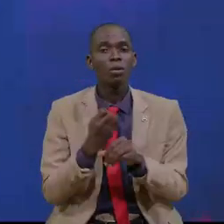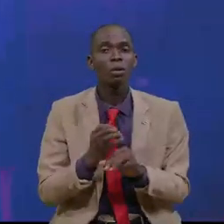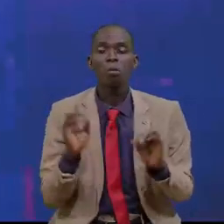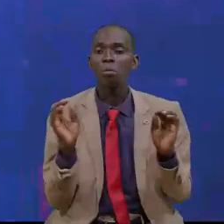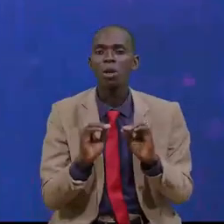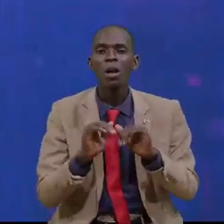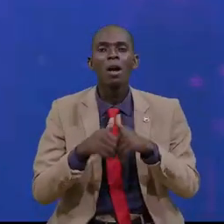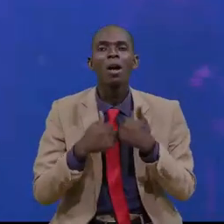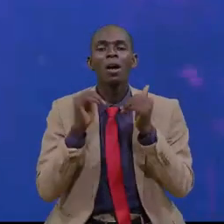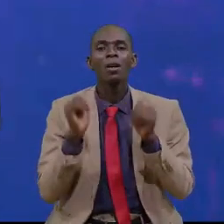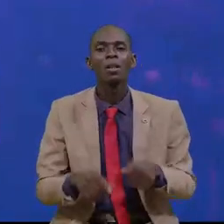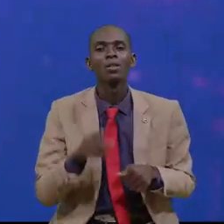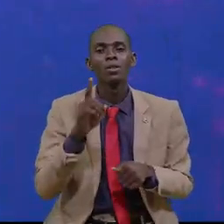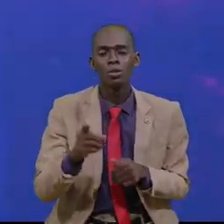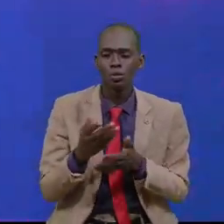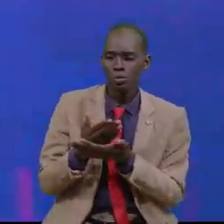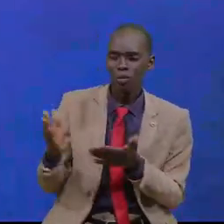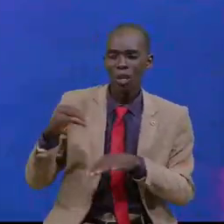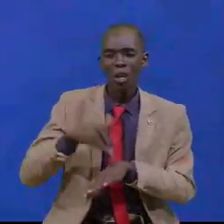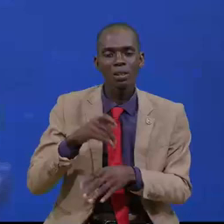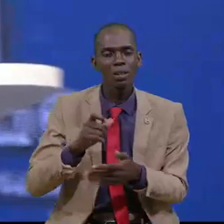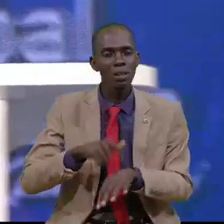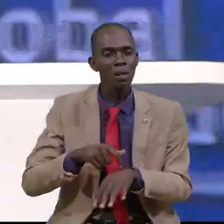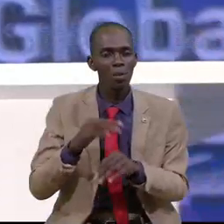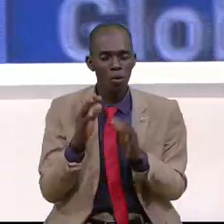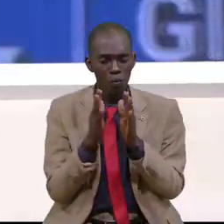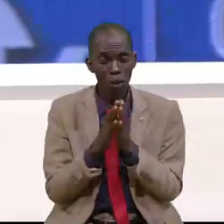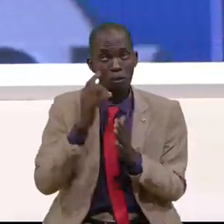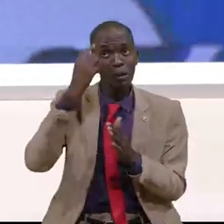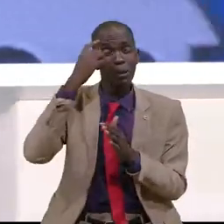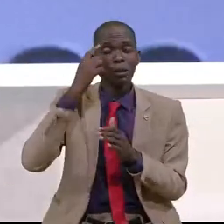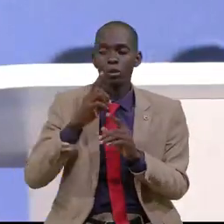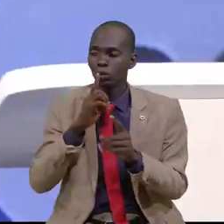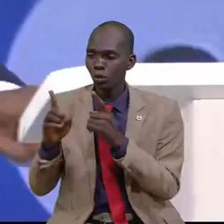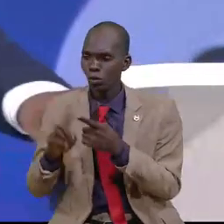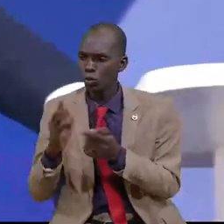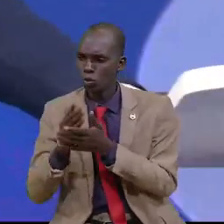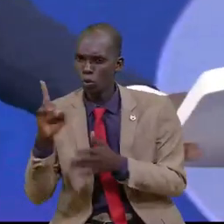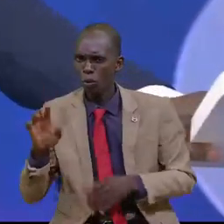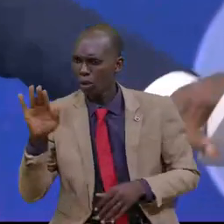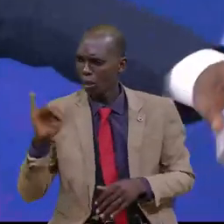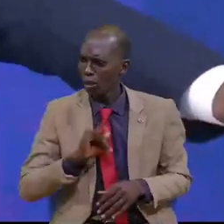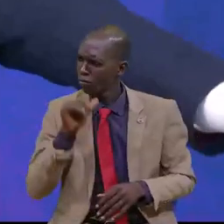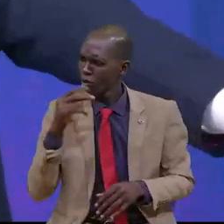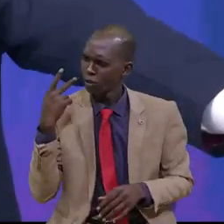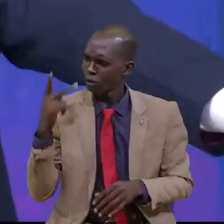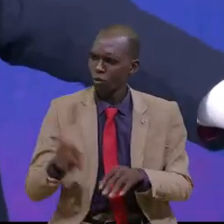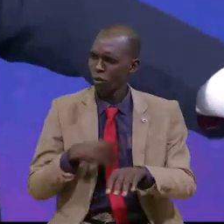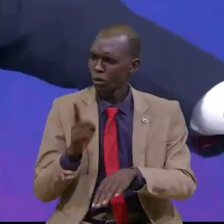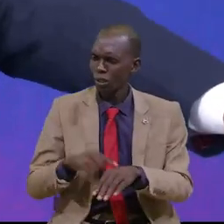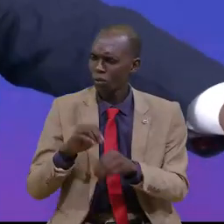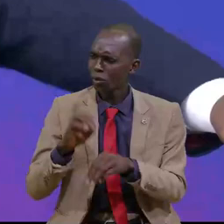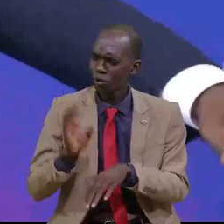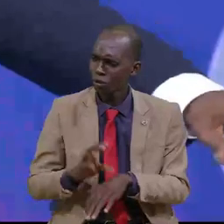est-ce que tu négliges? Tu négliges au moment de la prière. C'est en ce moment que tu parles à telle personne. Tu parles, ah, oh, je ne t'ai pas vu il y a longtemps.